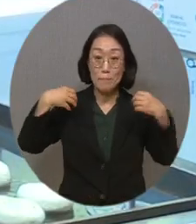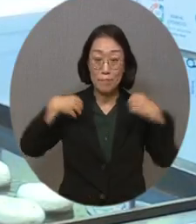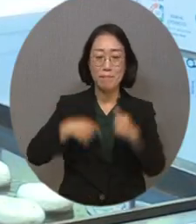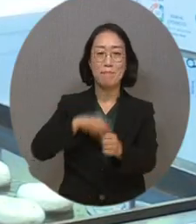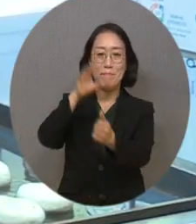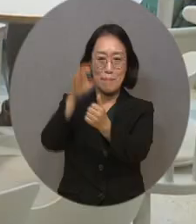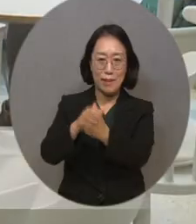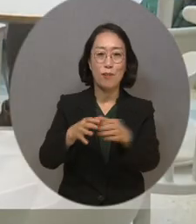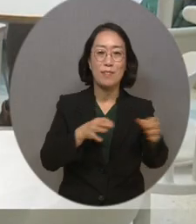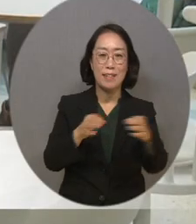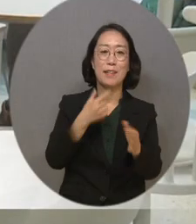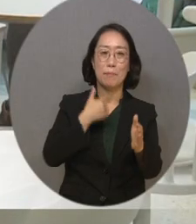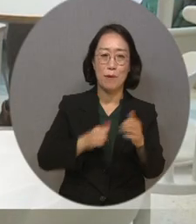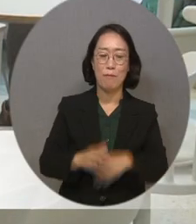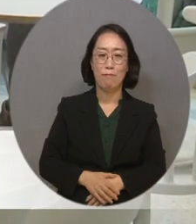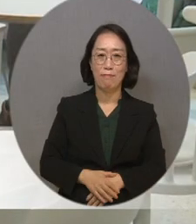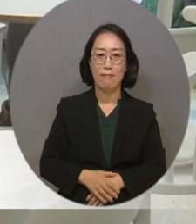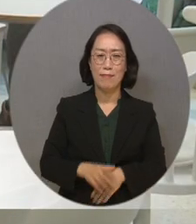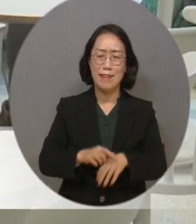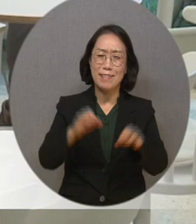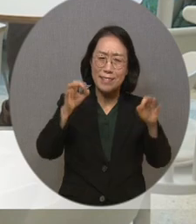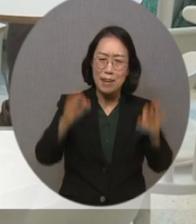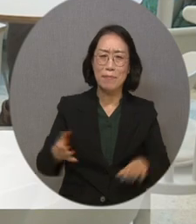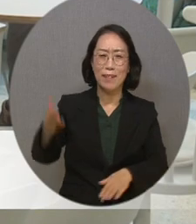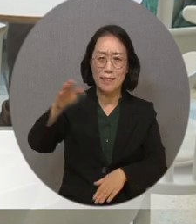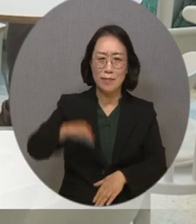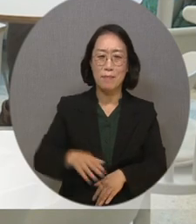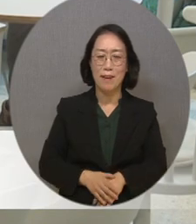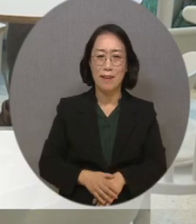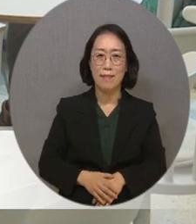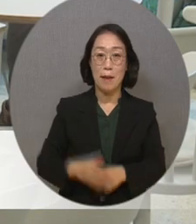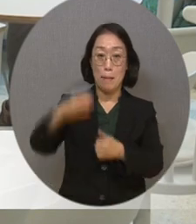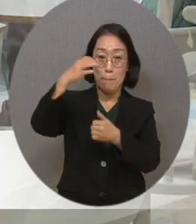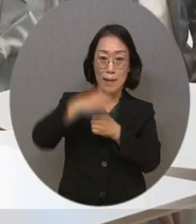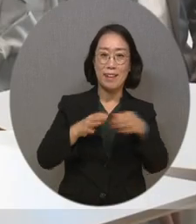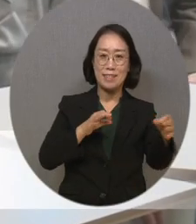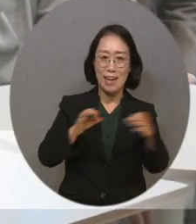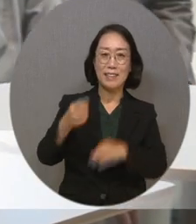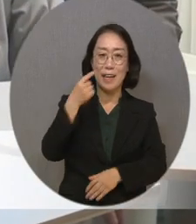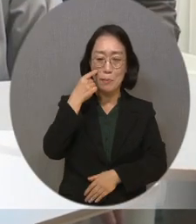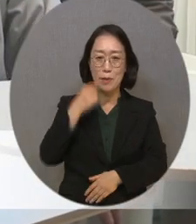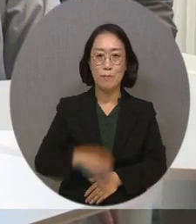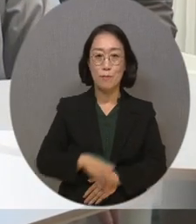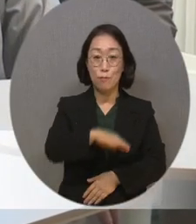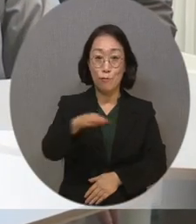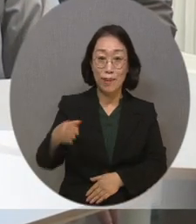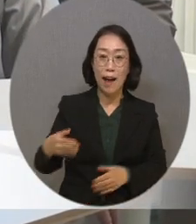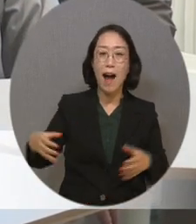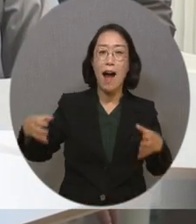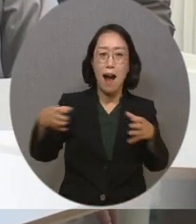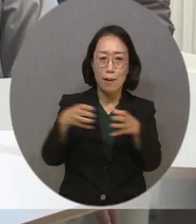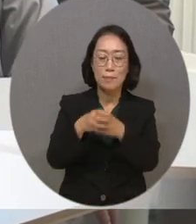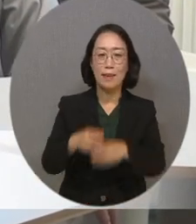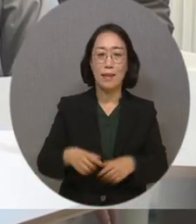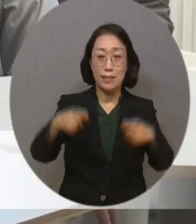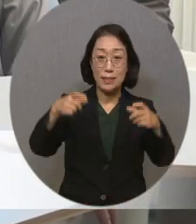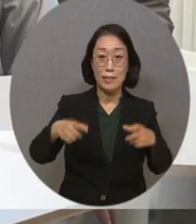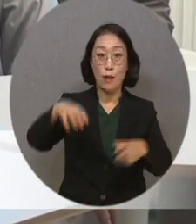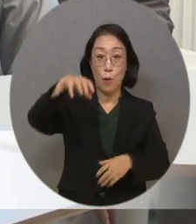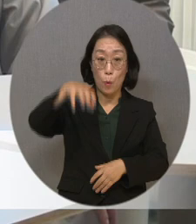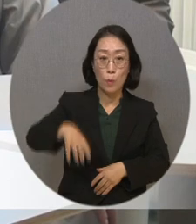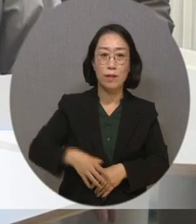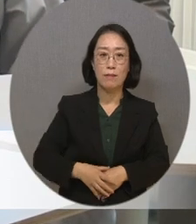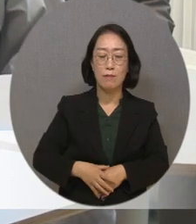나섰습니다. 짧은 시간이지만 같이 한번 점장이 되어보겠습니다. 우리와 함께